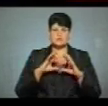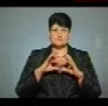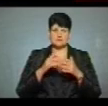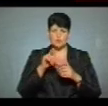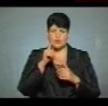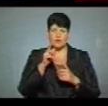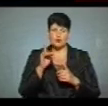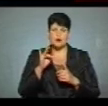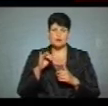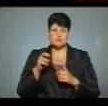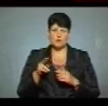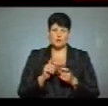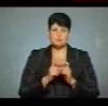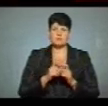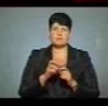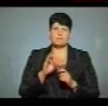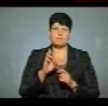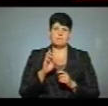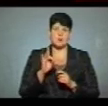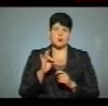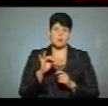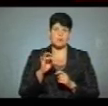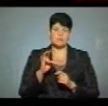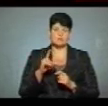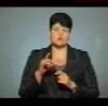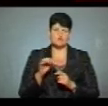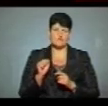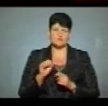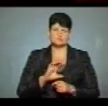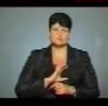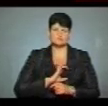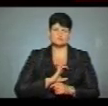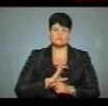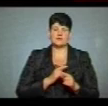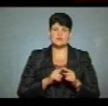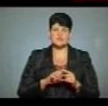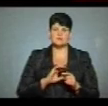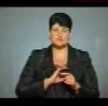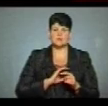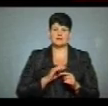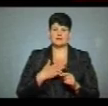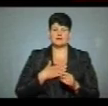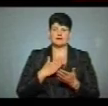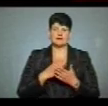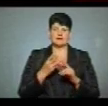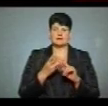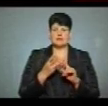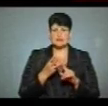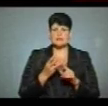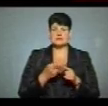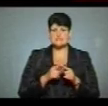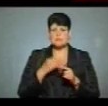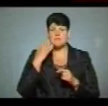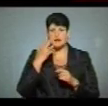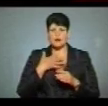із бронзовою нагородою. Ця медаль з чемпіонату світу, де я став третім, це, можна сказати, мрія, до якої я йшов,